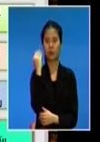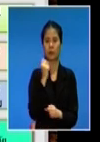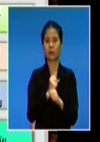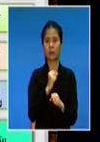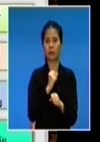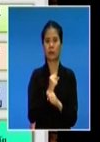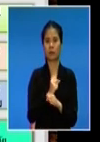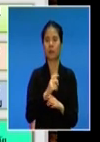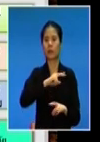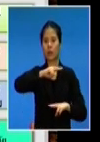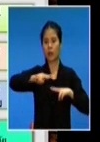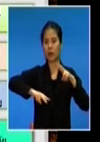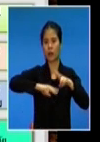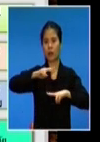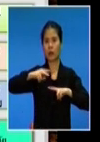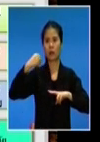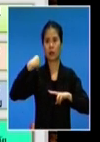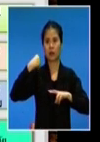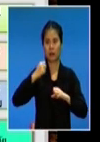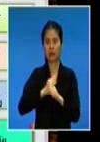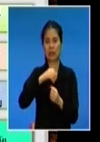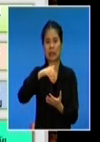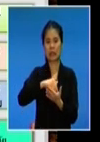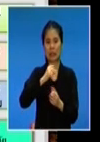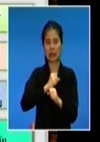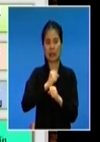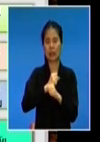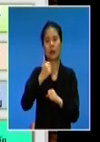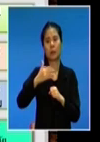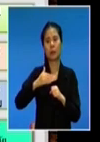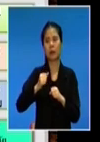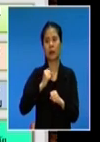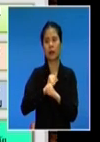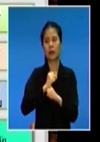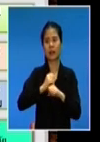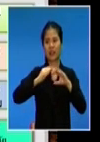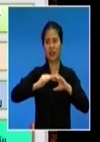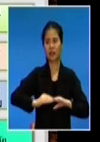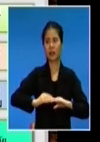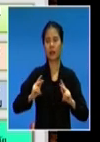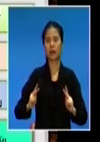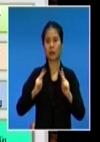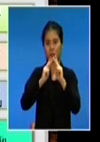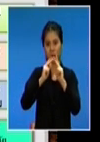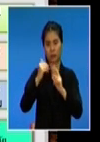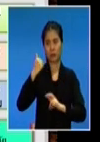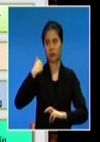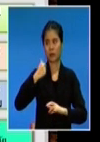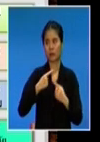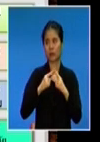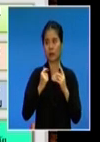ได้สมัยที่เราดูแลอยู่นะครับแต่ตอนหลังเนี่ยทำงานไม่ได้เพราะมีการสเกลดาวน์คือลดลงมาเป็นแค่กระทรวงเราเสนอไปให